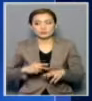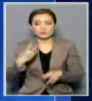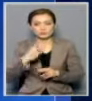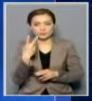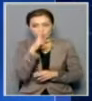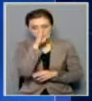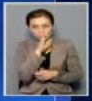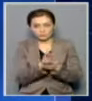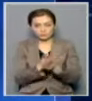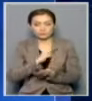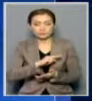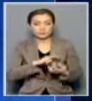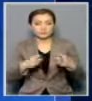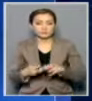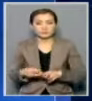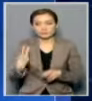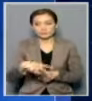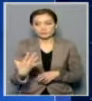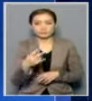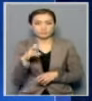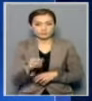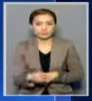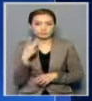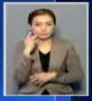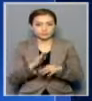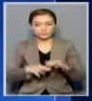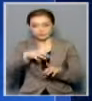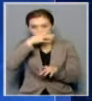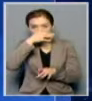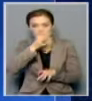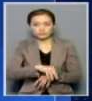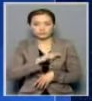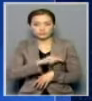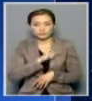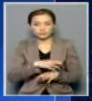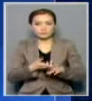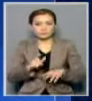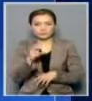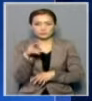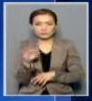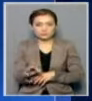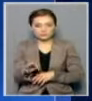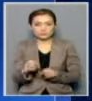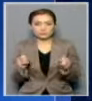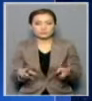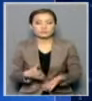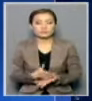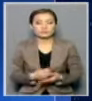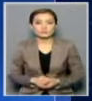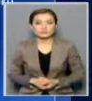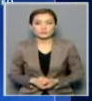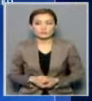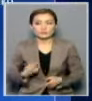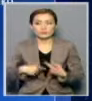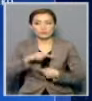32 года занимаюсь этой проблемой. Уже 25 лет, как я стала специалистом, работающим по методу экстракорпорального оплодотворения.